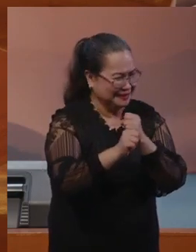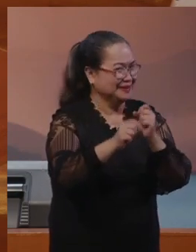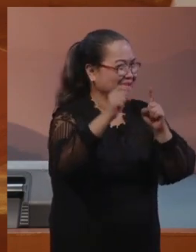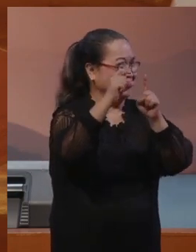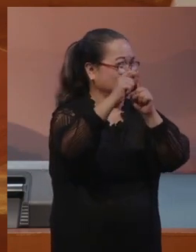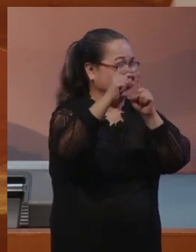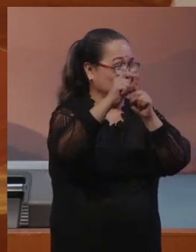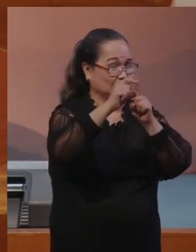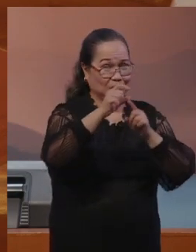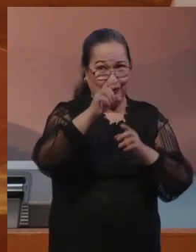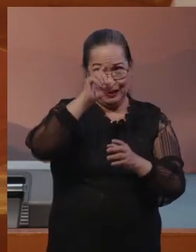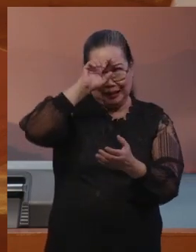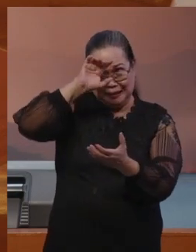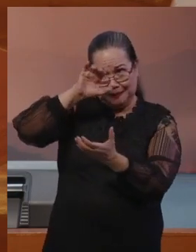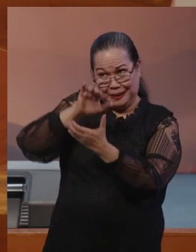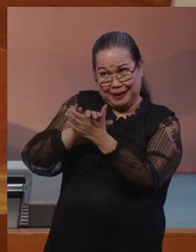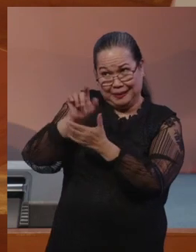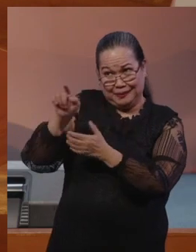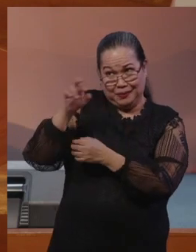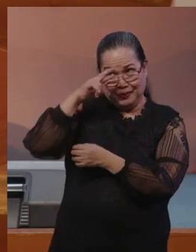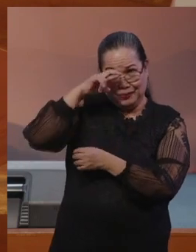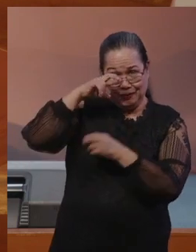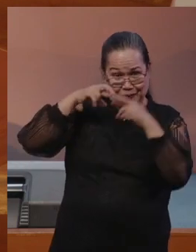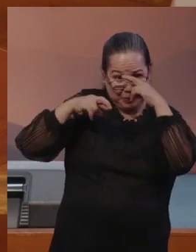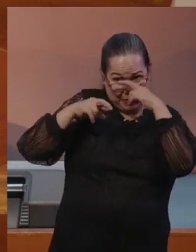ng dalawang spy.